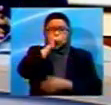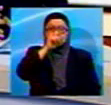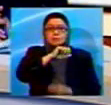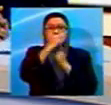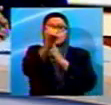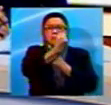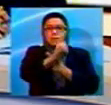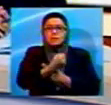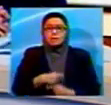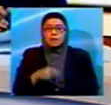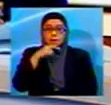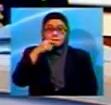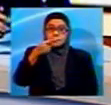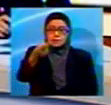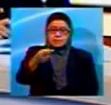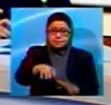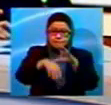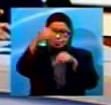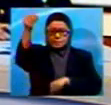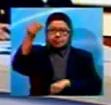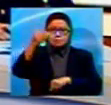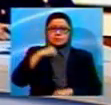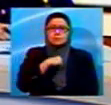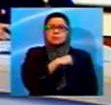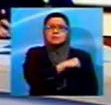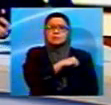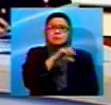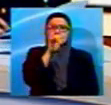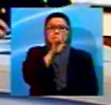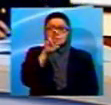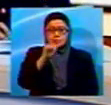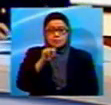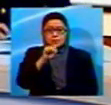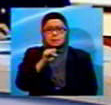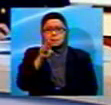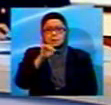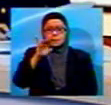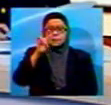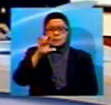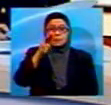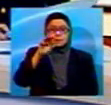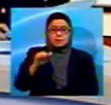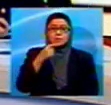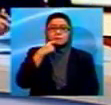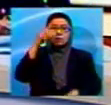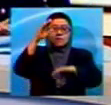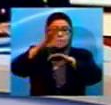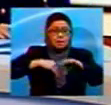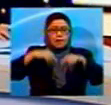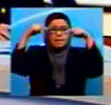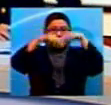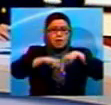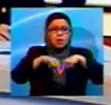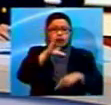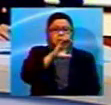keadaan kenyataan yang dikeluarkan anggota dewan undangan Negeri seri Delima rsn Raya memanggil umno celaka